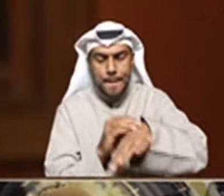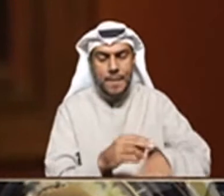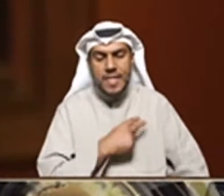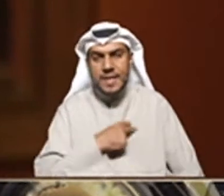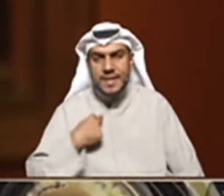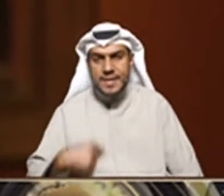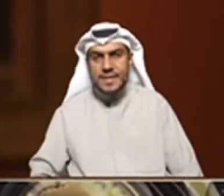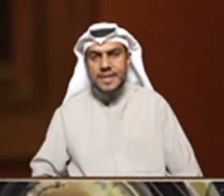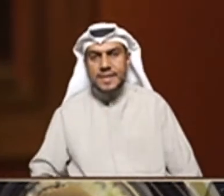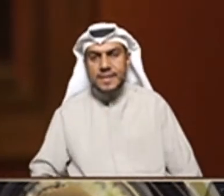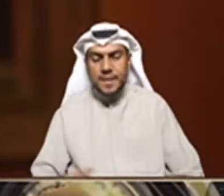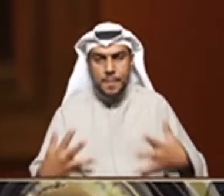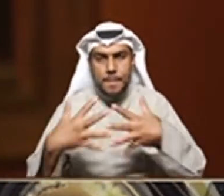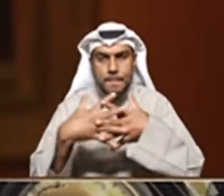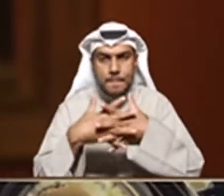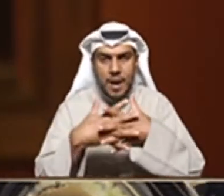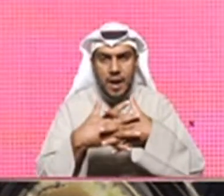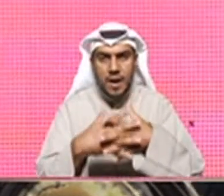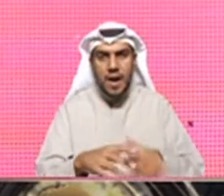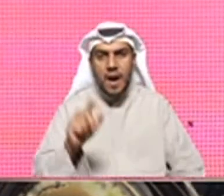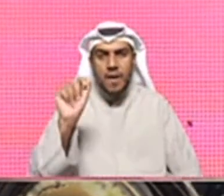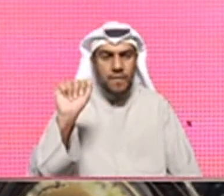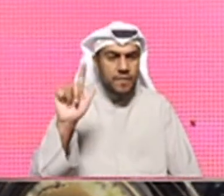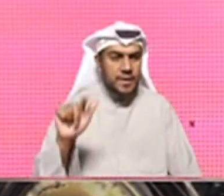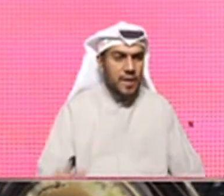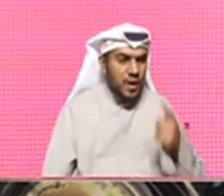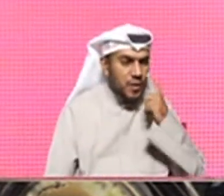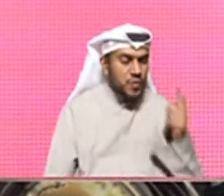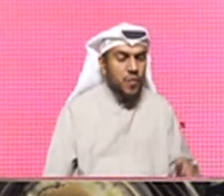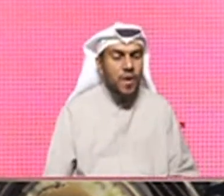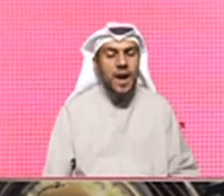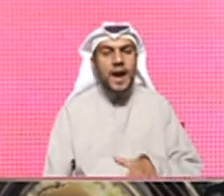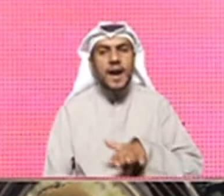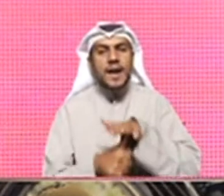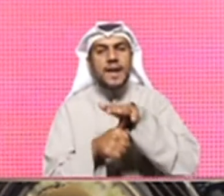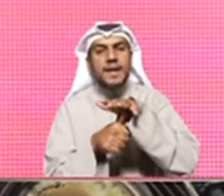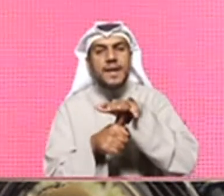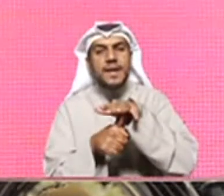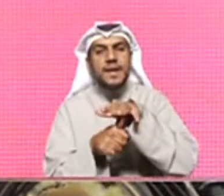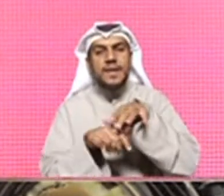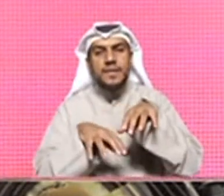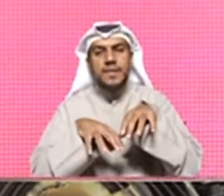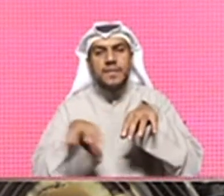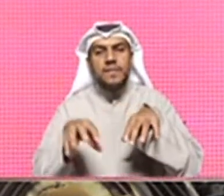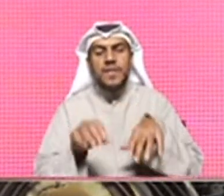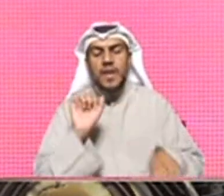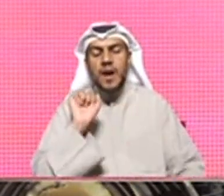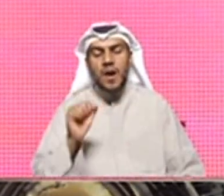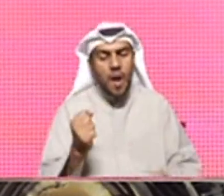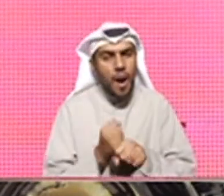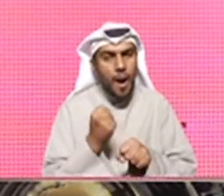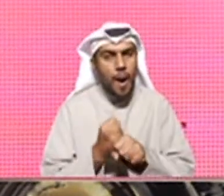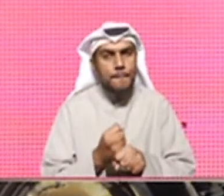الصينية، وبمشاركة معالي فيصل عبد الرحمن المدلج الرئيس التنفيذي لجهاز تطوير مدينة الحرير